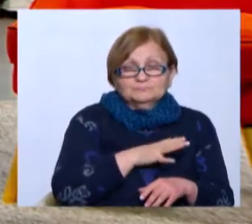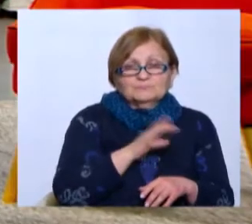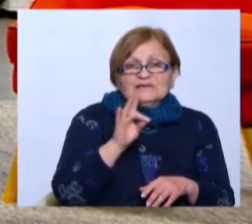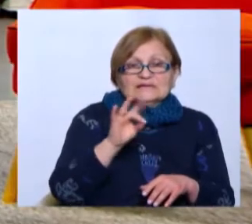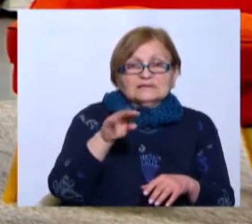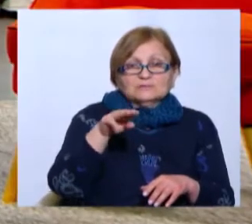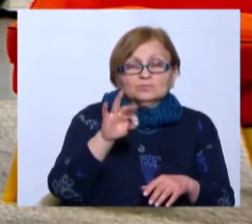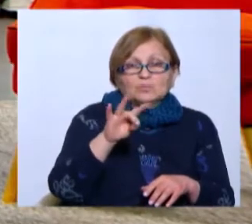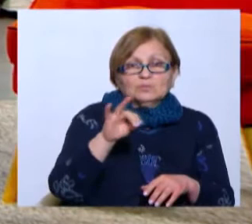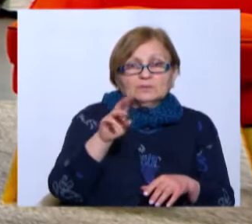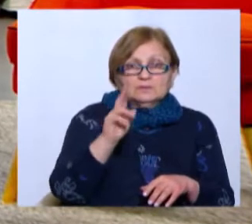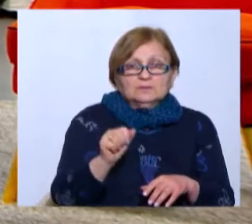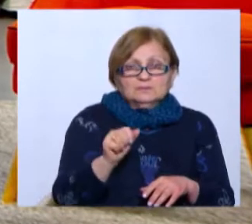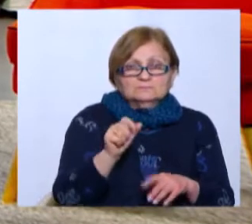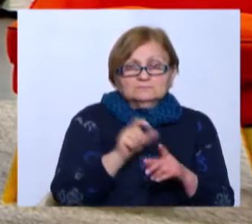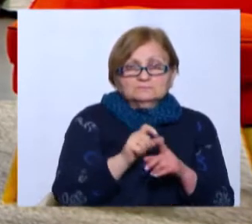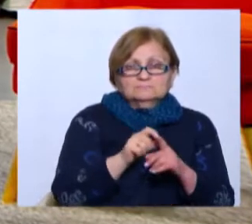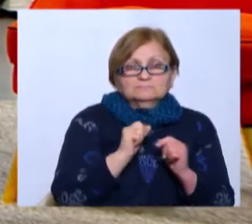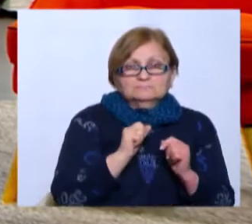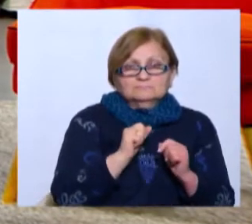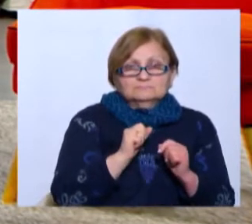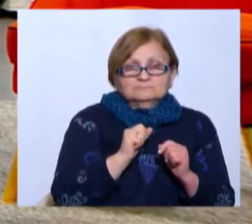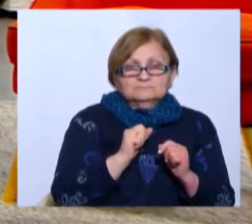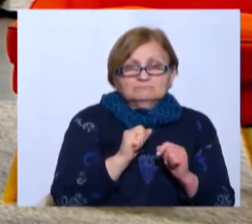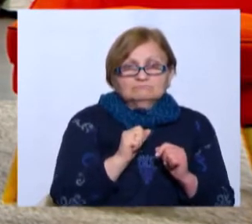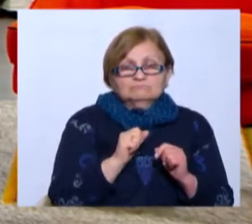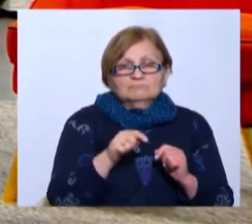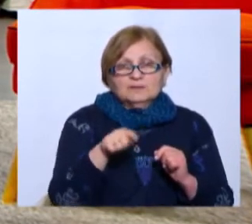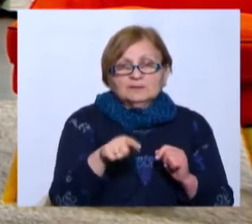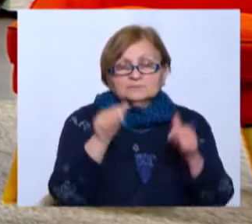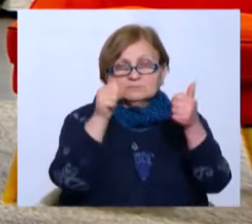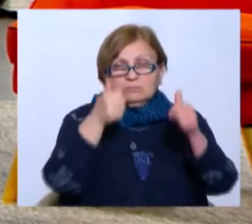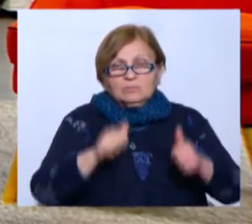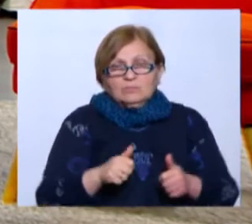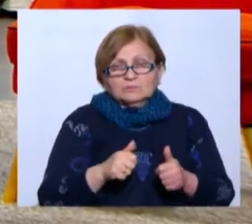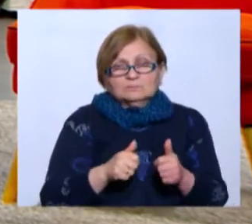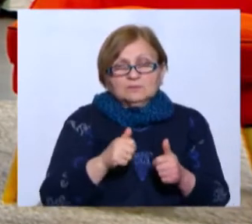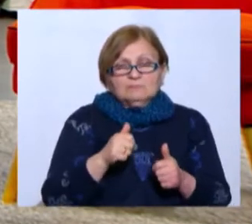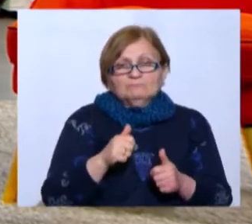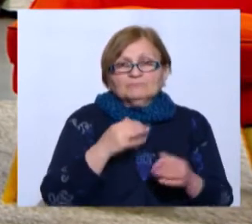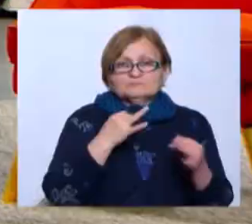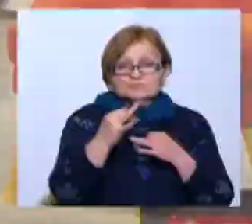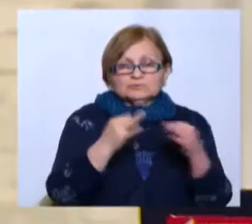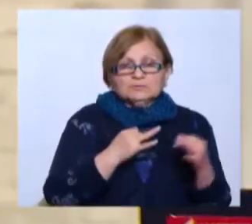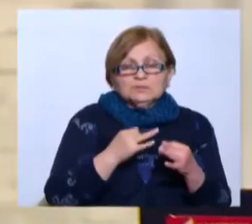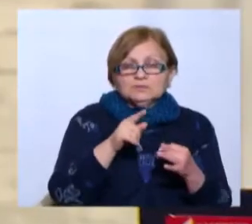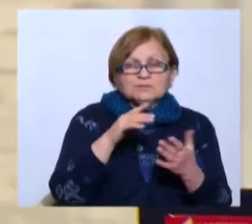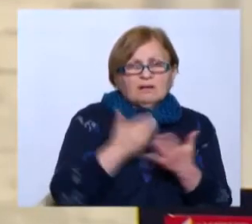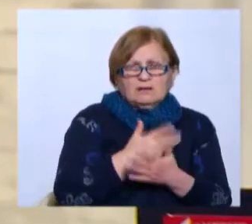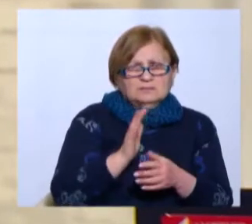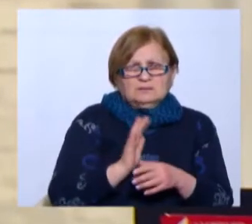რიტორიკა. ის რომ ეს ფორმატი მსჯელობისა არ არის